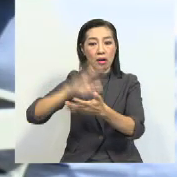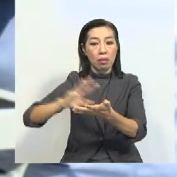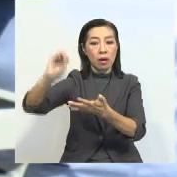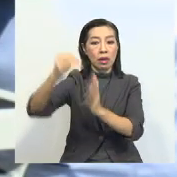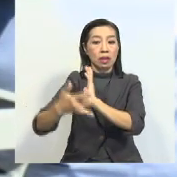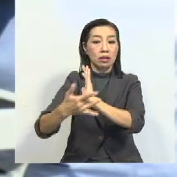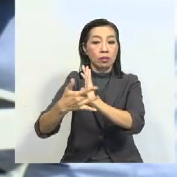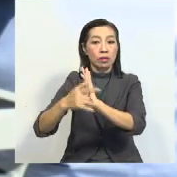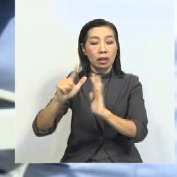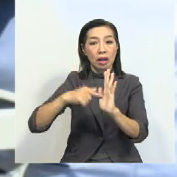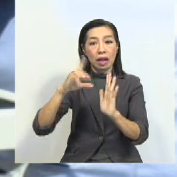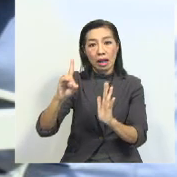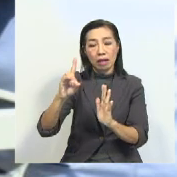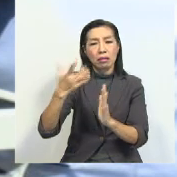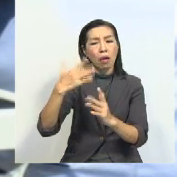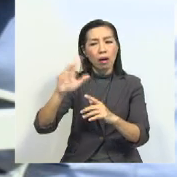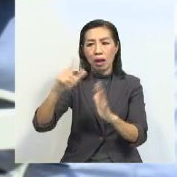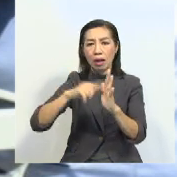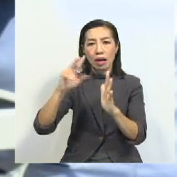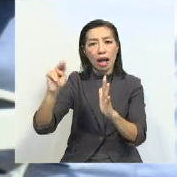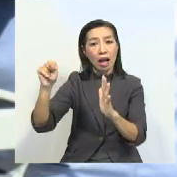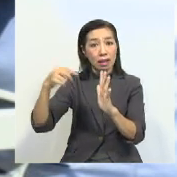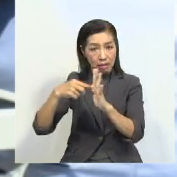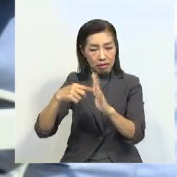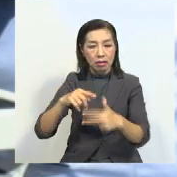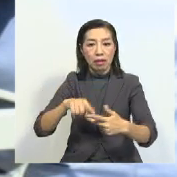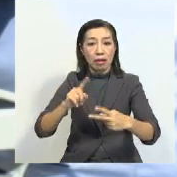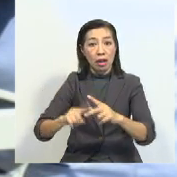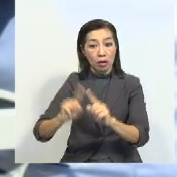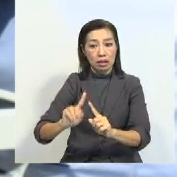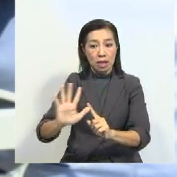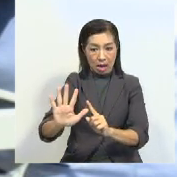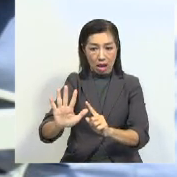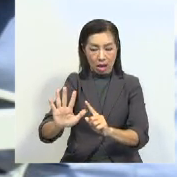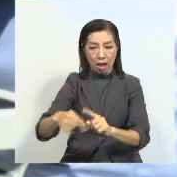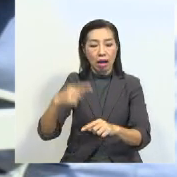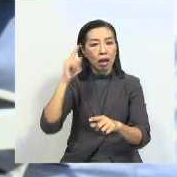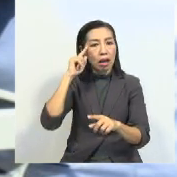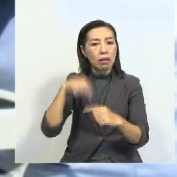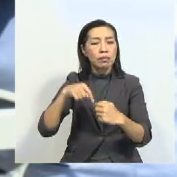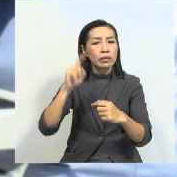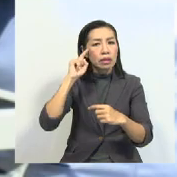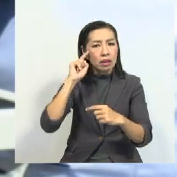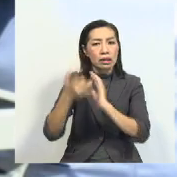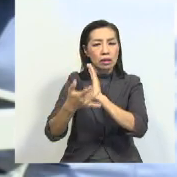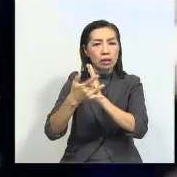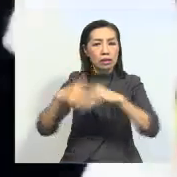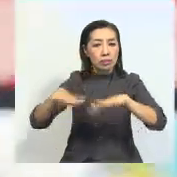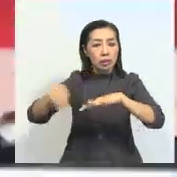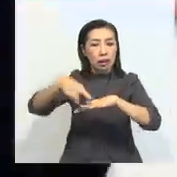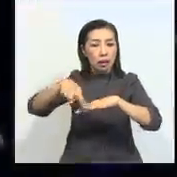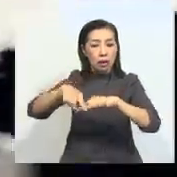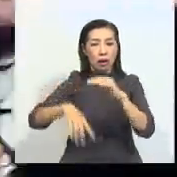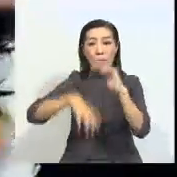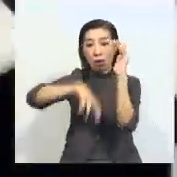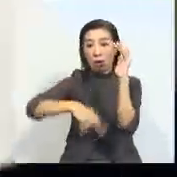ยเทคโนโลยีราชมงคลล้านนารางวัลชนะเลิศอันดับที่5ประเภท Regular Elementary จากสถาบันสมุยโรบอ